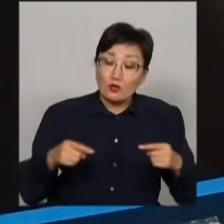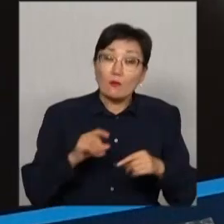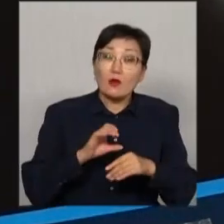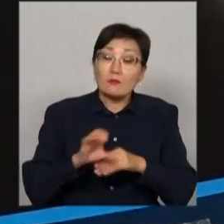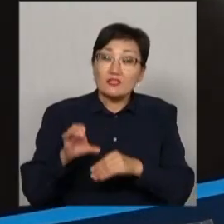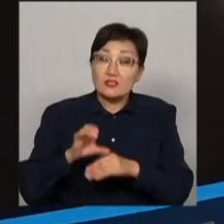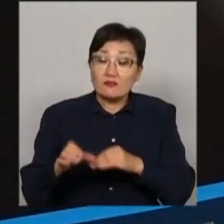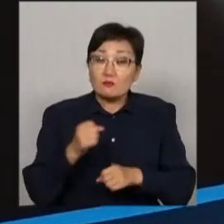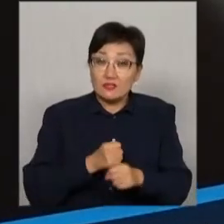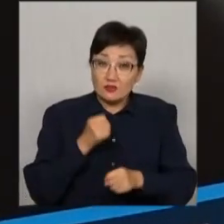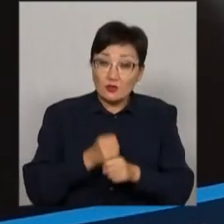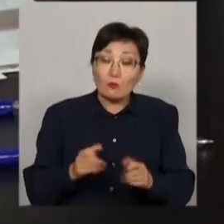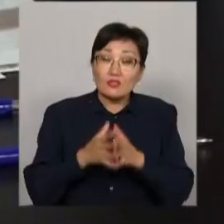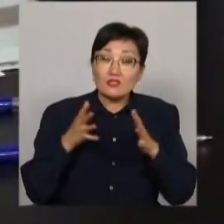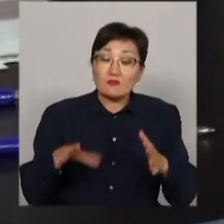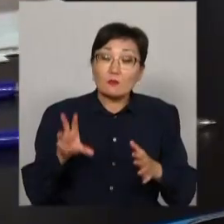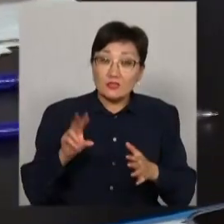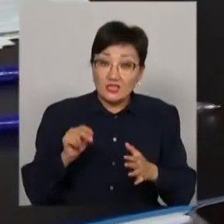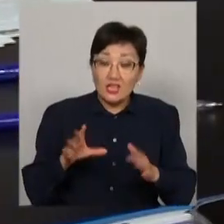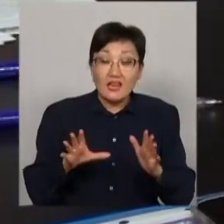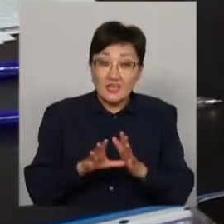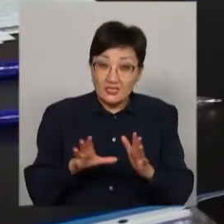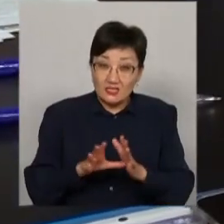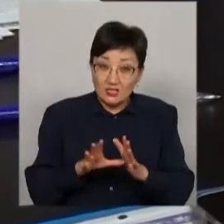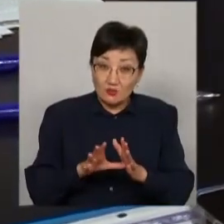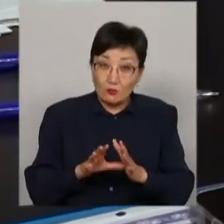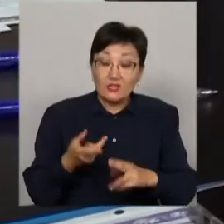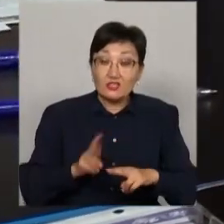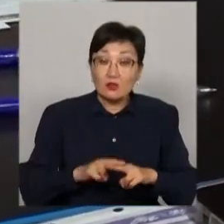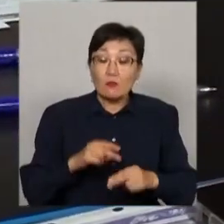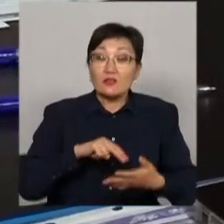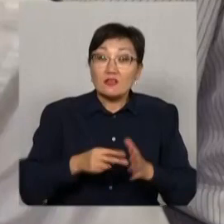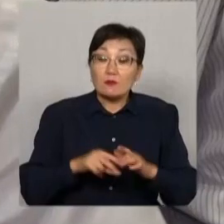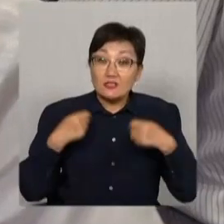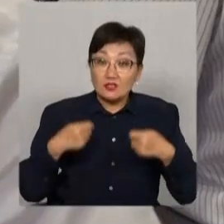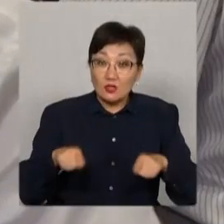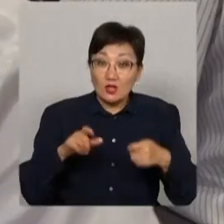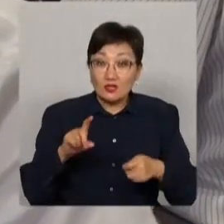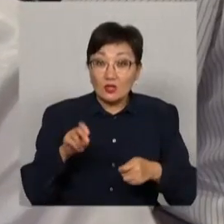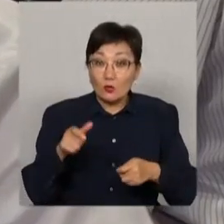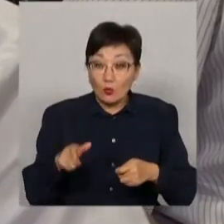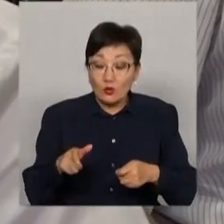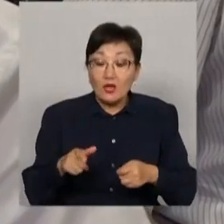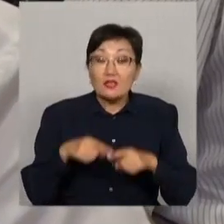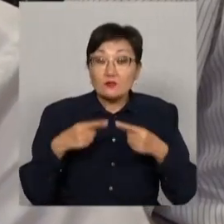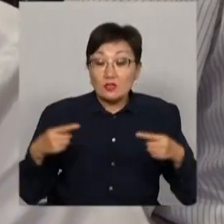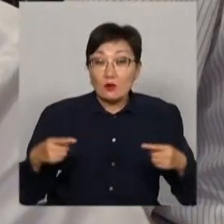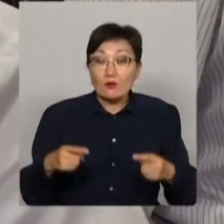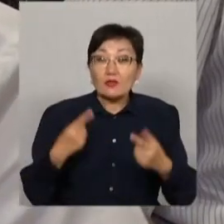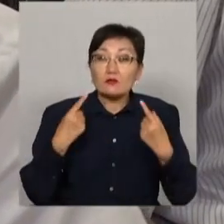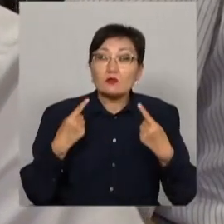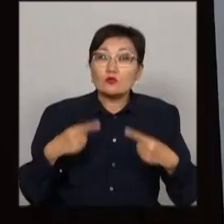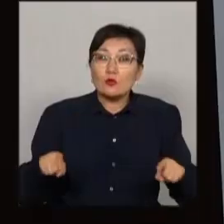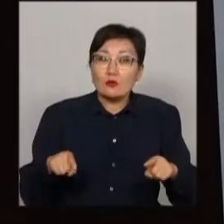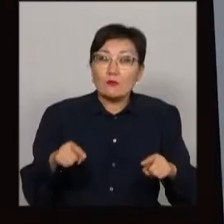продукцию и вырабатывать огромное количество электроэнергии, которую намерены продавать в Кигок. Немало и других инновационных